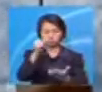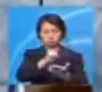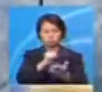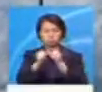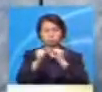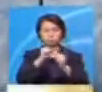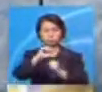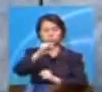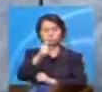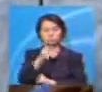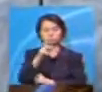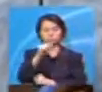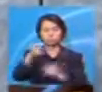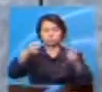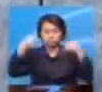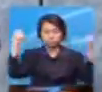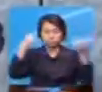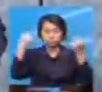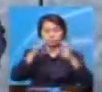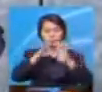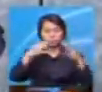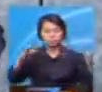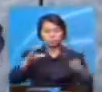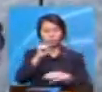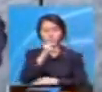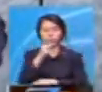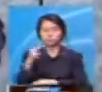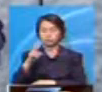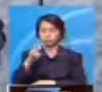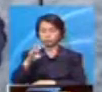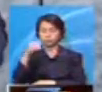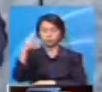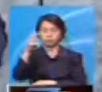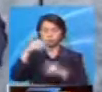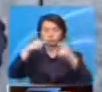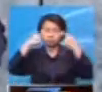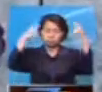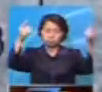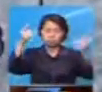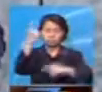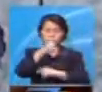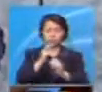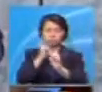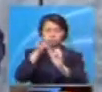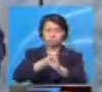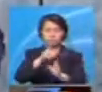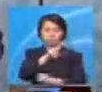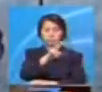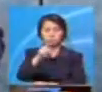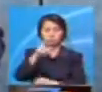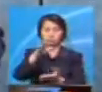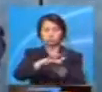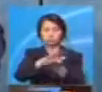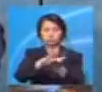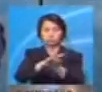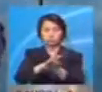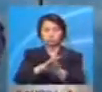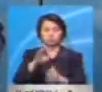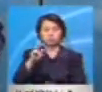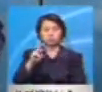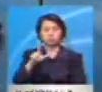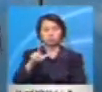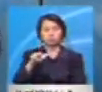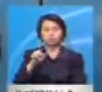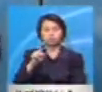kebangsaan ia bersempena karnival seni berbahasa SKK 2016 yang berjaya menarik penyertaan 21 buah sekolah